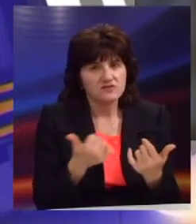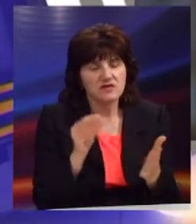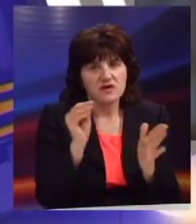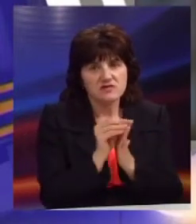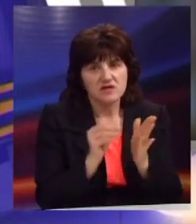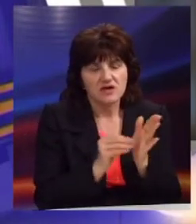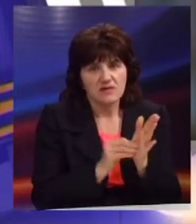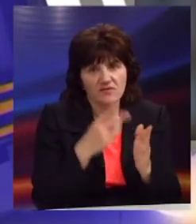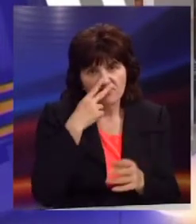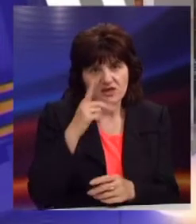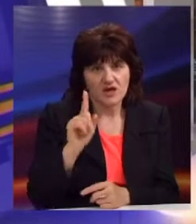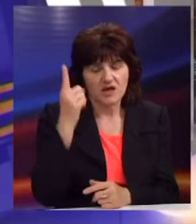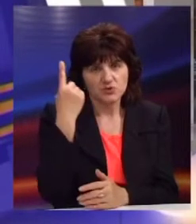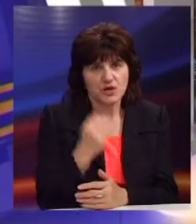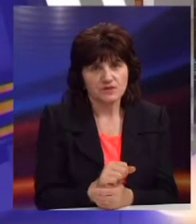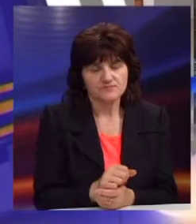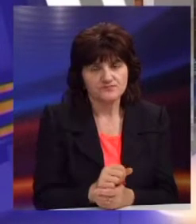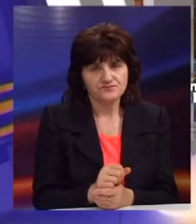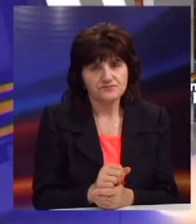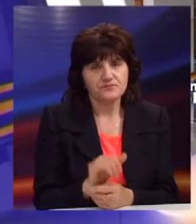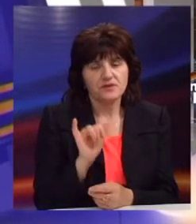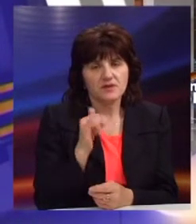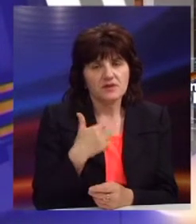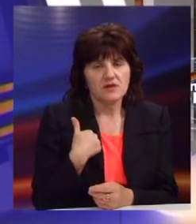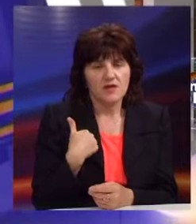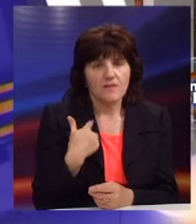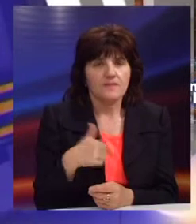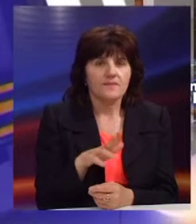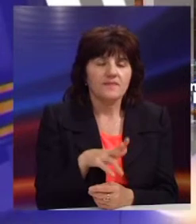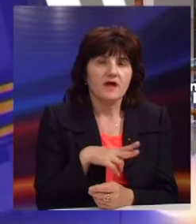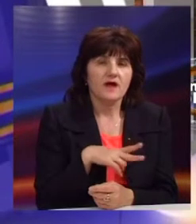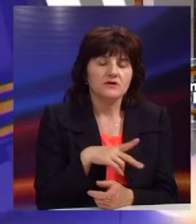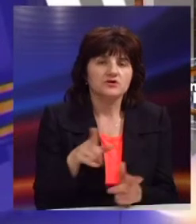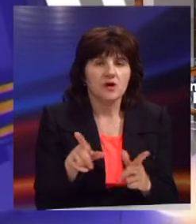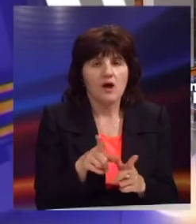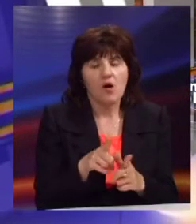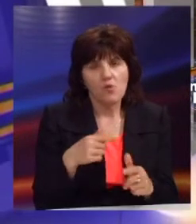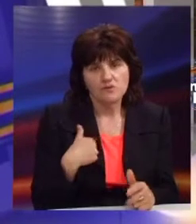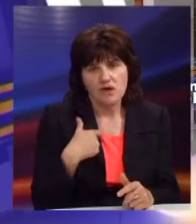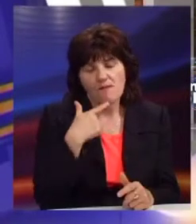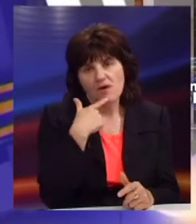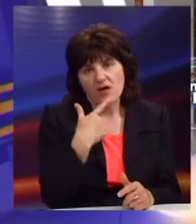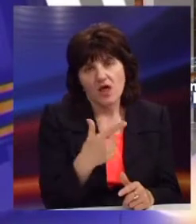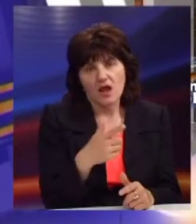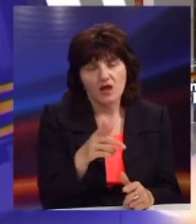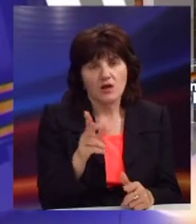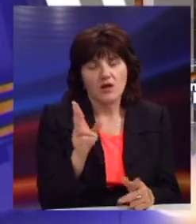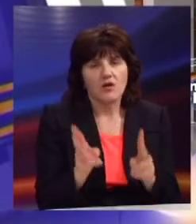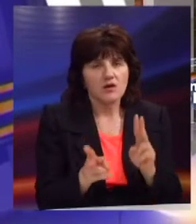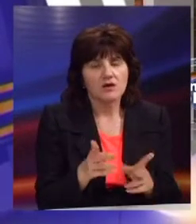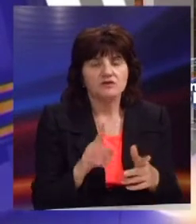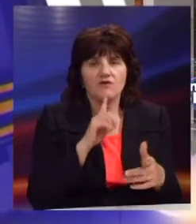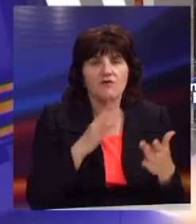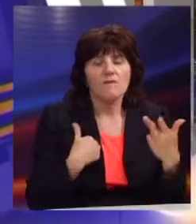zabeležili zapažene rezultate. Svakako naša ovdje, kako sam i rekao, nastavno osoblje koje radi sa nama